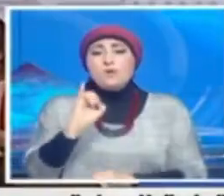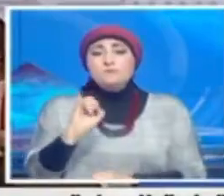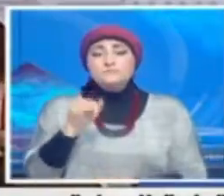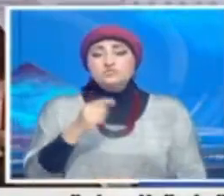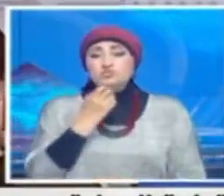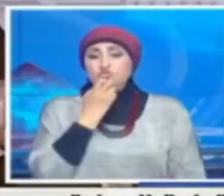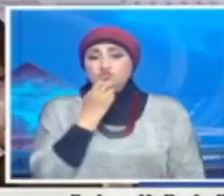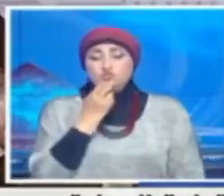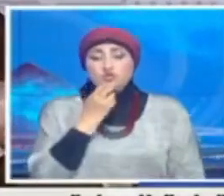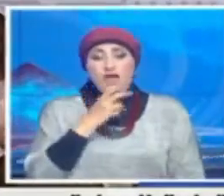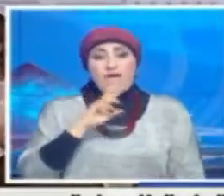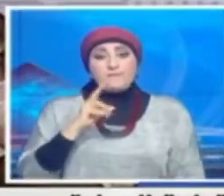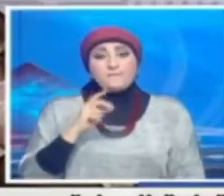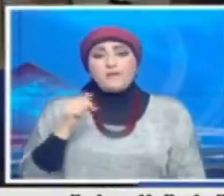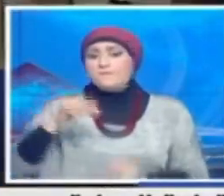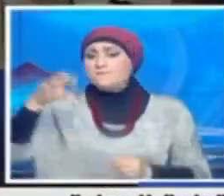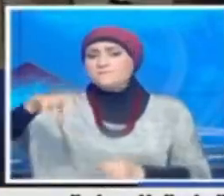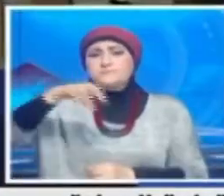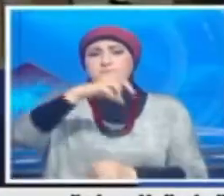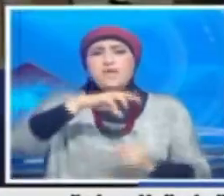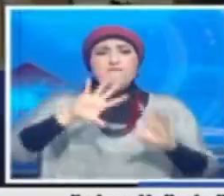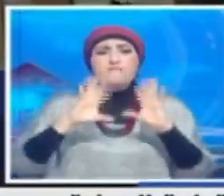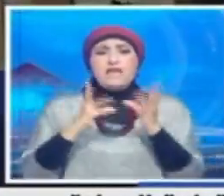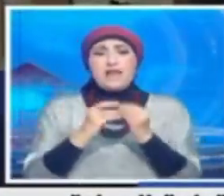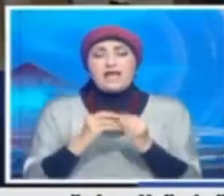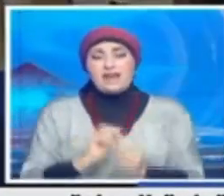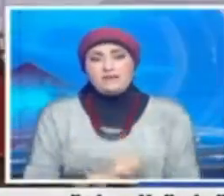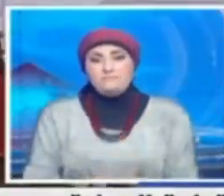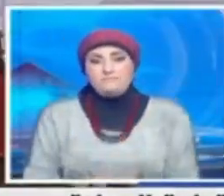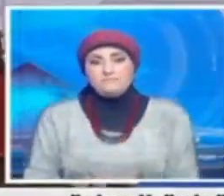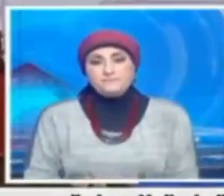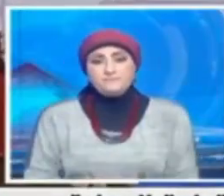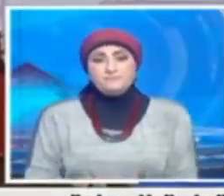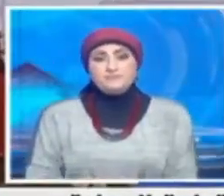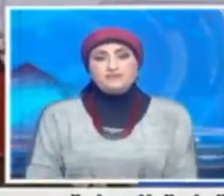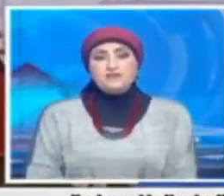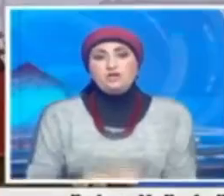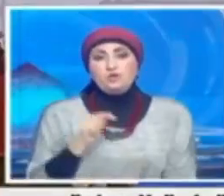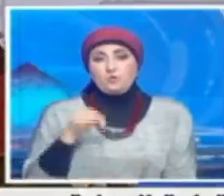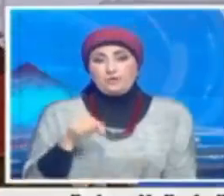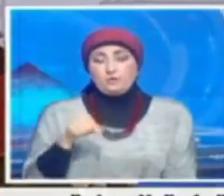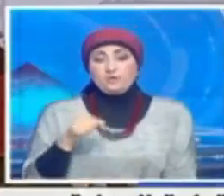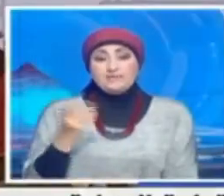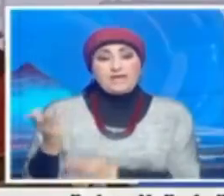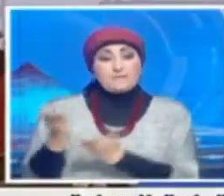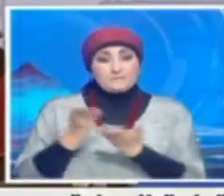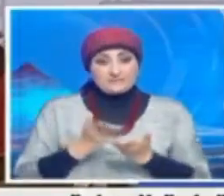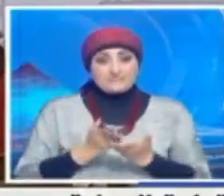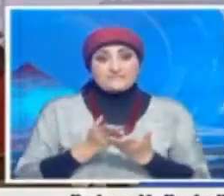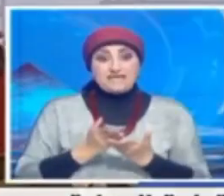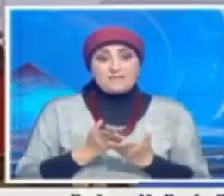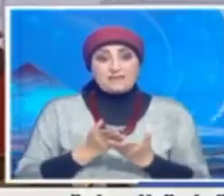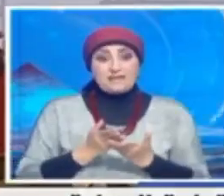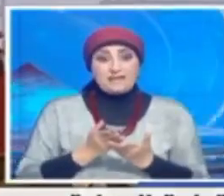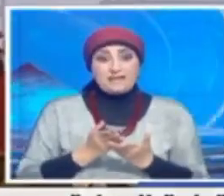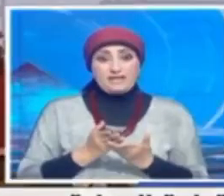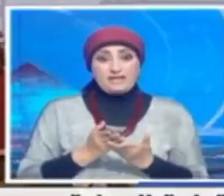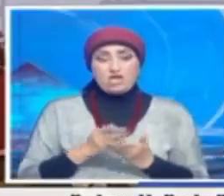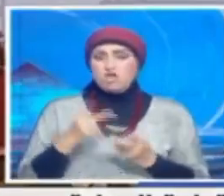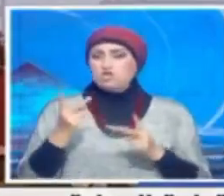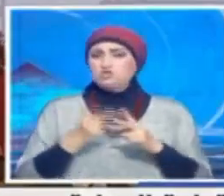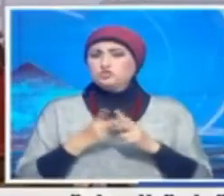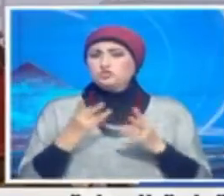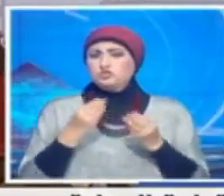من جميع دول من مختلف دول العالم. والحقيقة بيستقبلنا لفيف